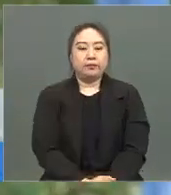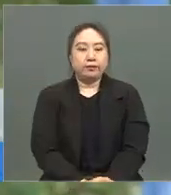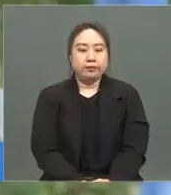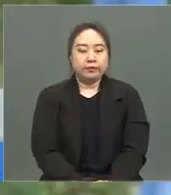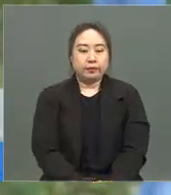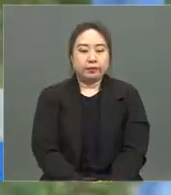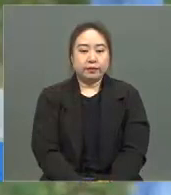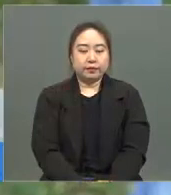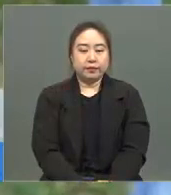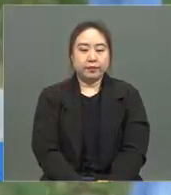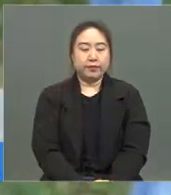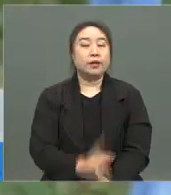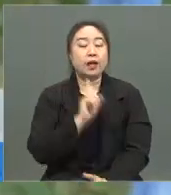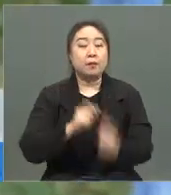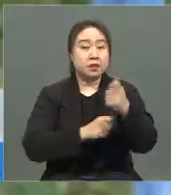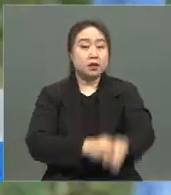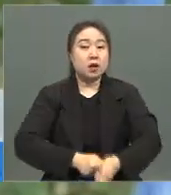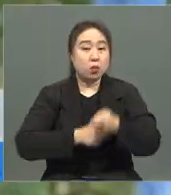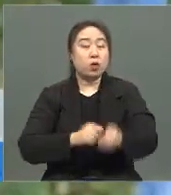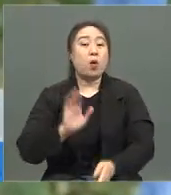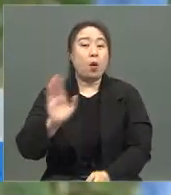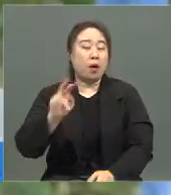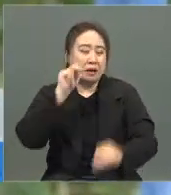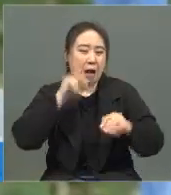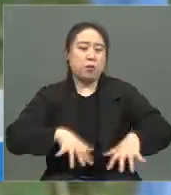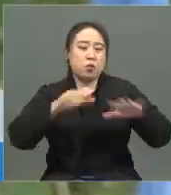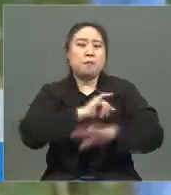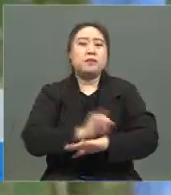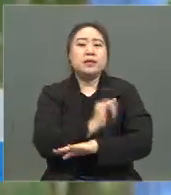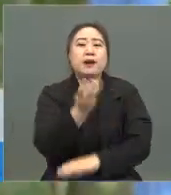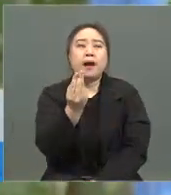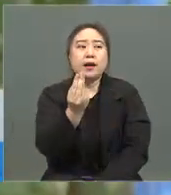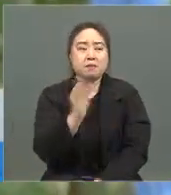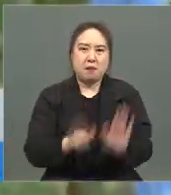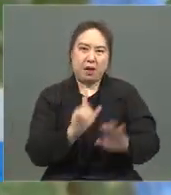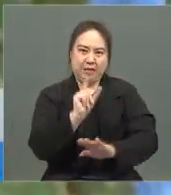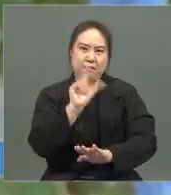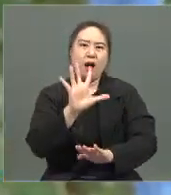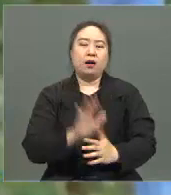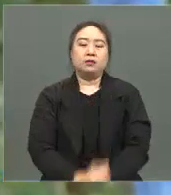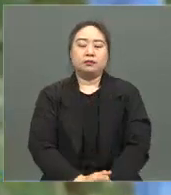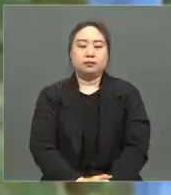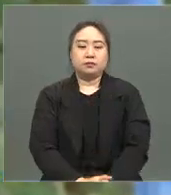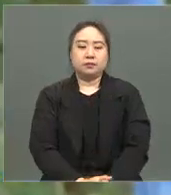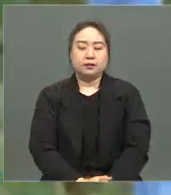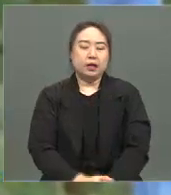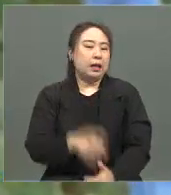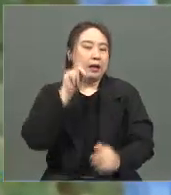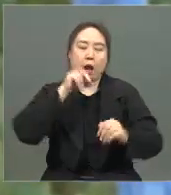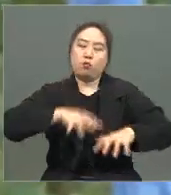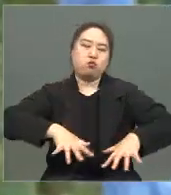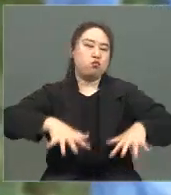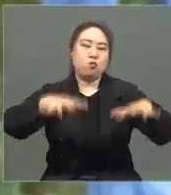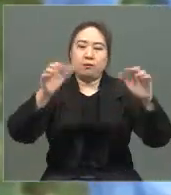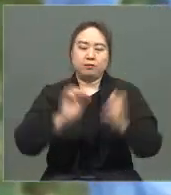างพื้นที่สวนเรานี่กี่ไร่คะที่จมน้ำไป ประมาณ25ไร่ค่ะ ก็คือจมไปกับน้ำเลย